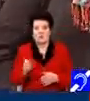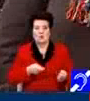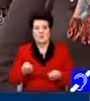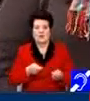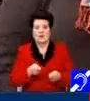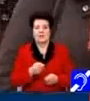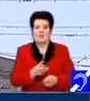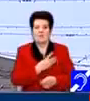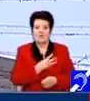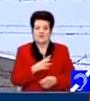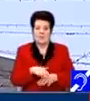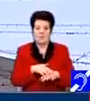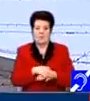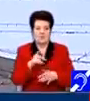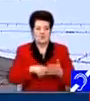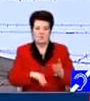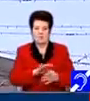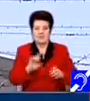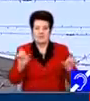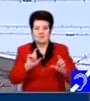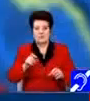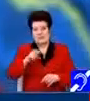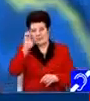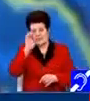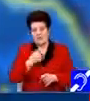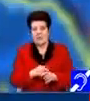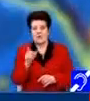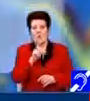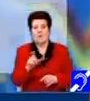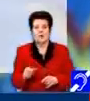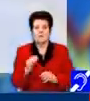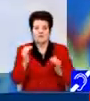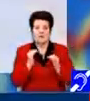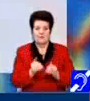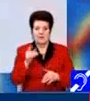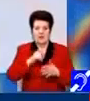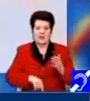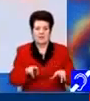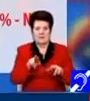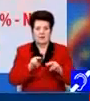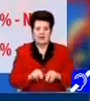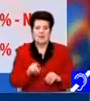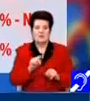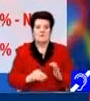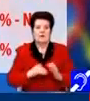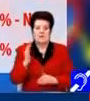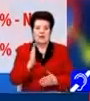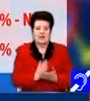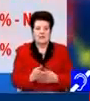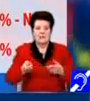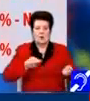de voința poporului. Nici încrederea în instituțiile de stat nu a avansat. Oamenii au cea mai mică încredere în Parlament, iar cea mai mare